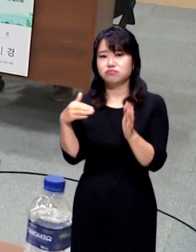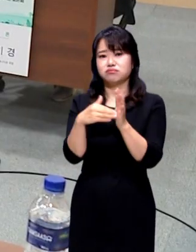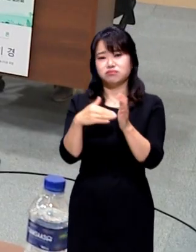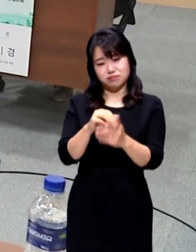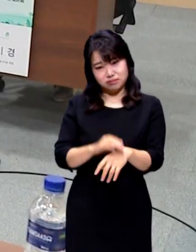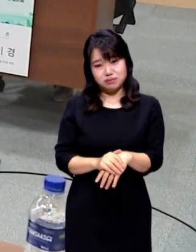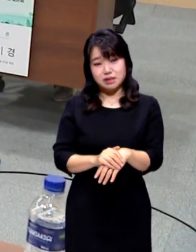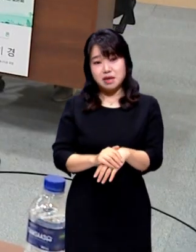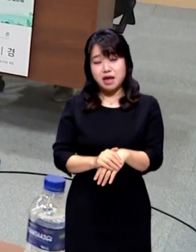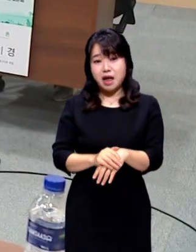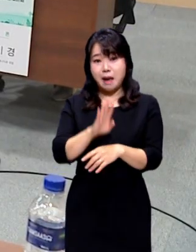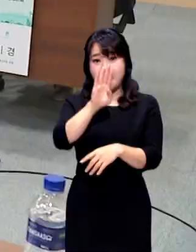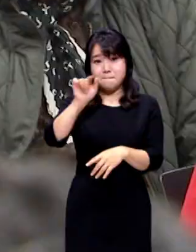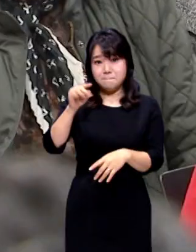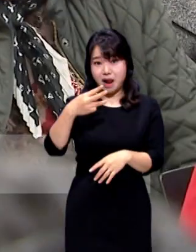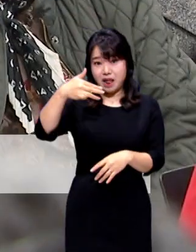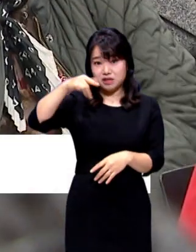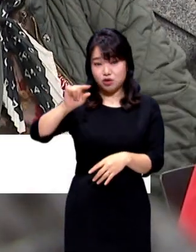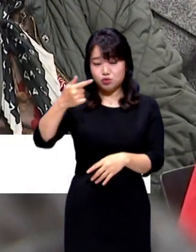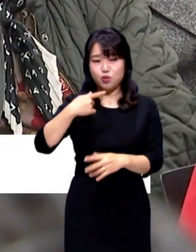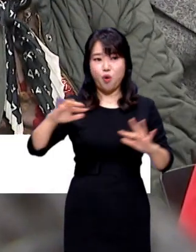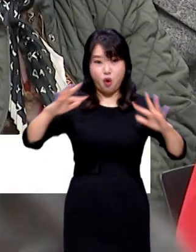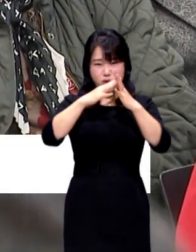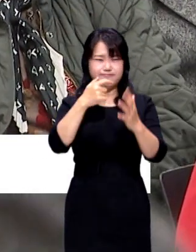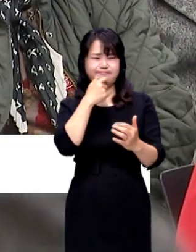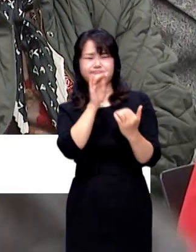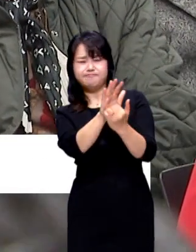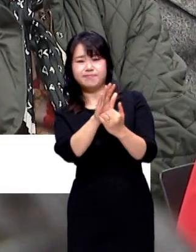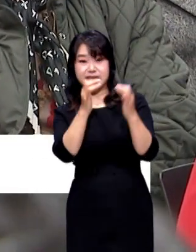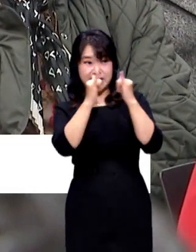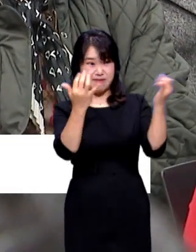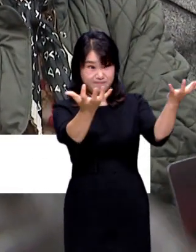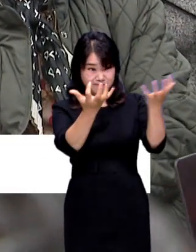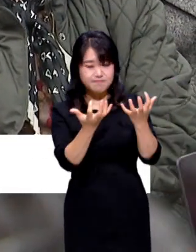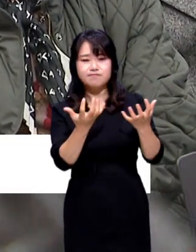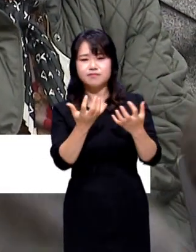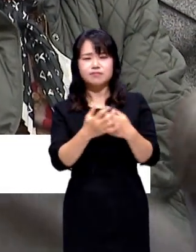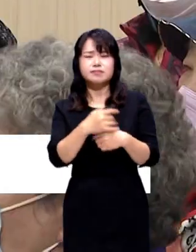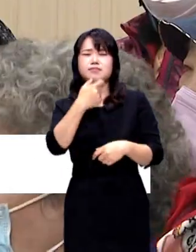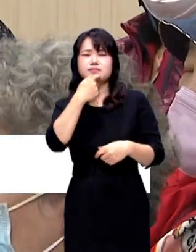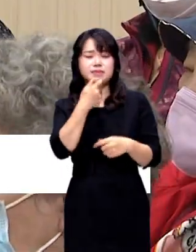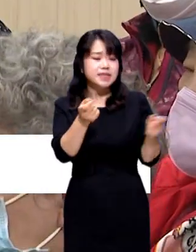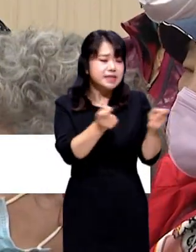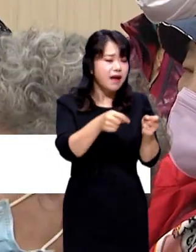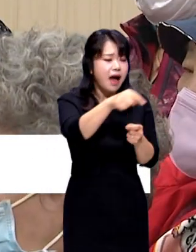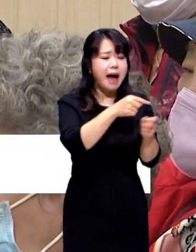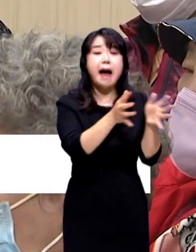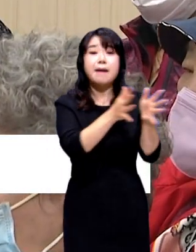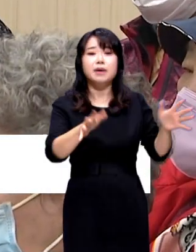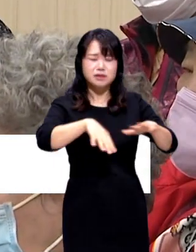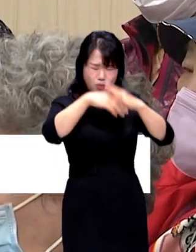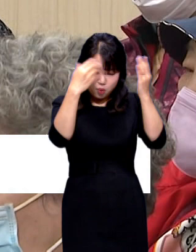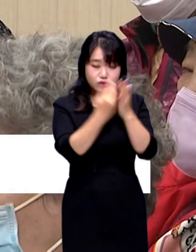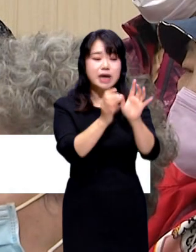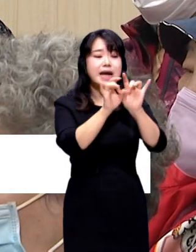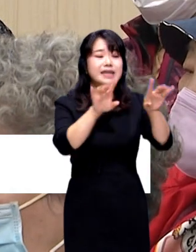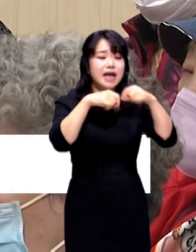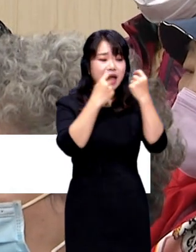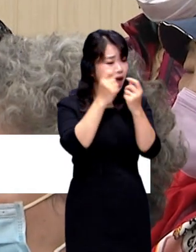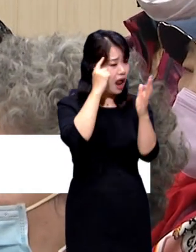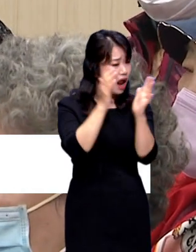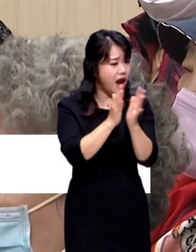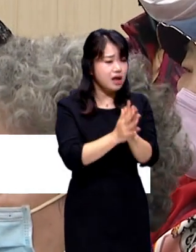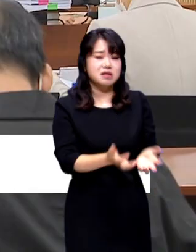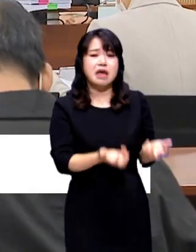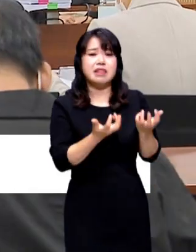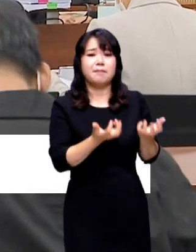마곡 열병합 발전소 건설을 반대하는 주민들은 해당 시설이 들어서는 곳 주변 아파트가 전부 개별 난방이라는 점을